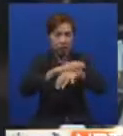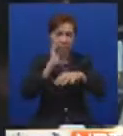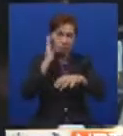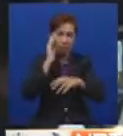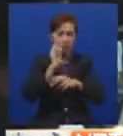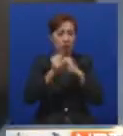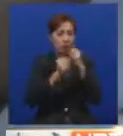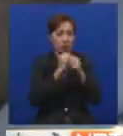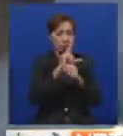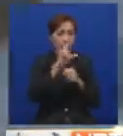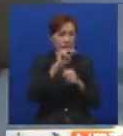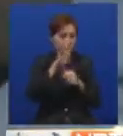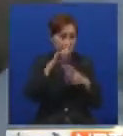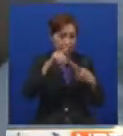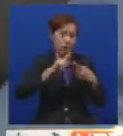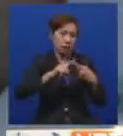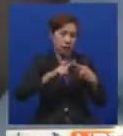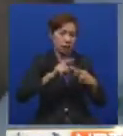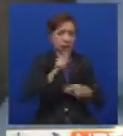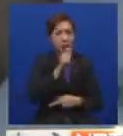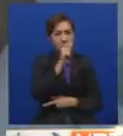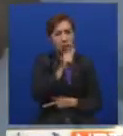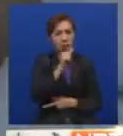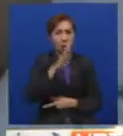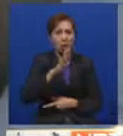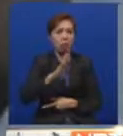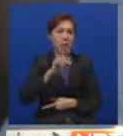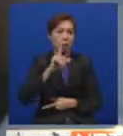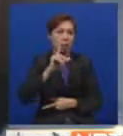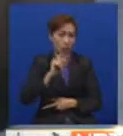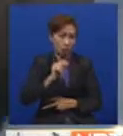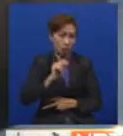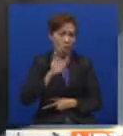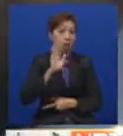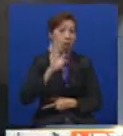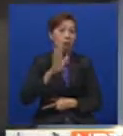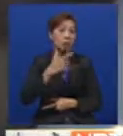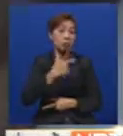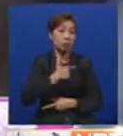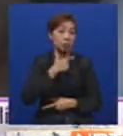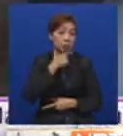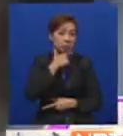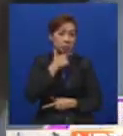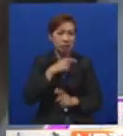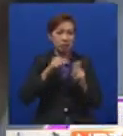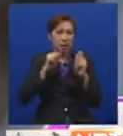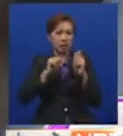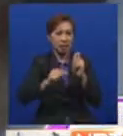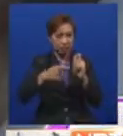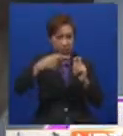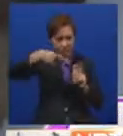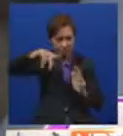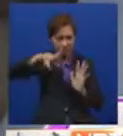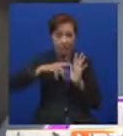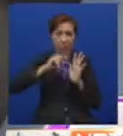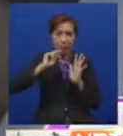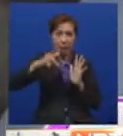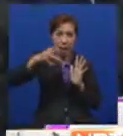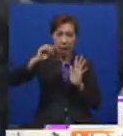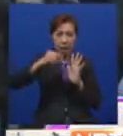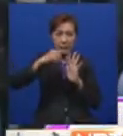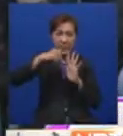อายุ 34ปีสมาชิกสภาองค์การบริหารส่วนตำบลนาปู่ป้อนอำเภอปางมะผ้าจังหวัดแม่ฮ่องสอน